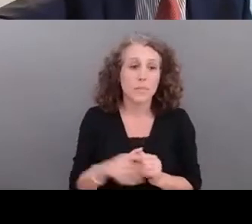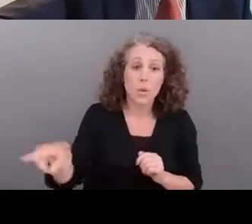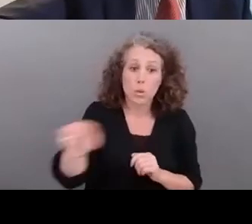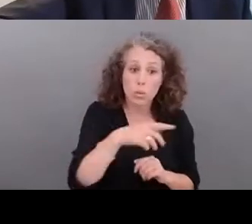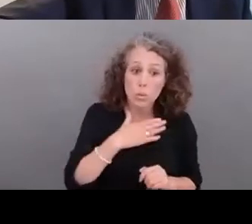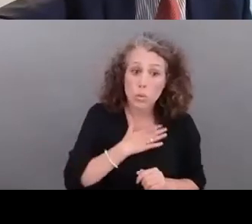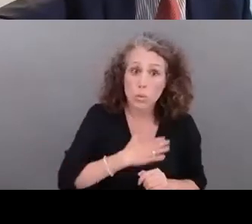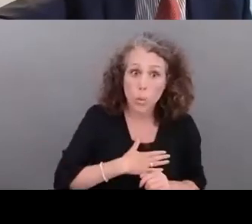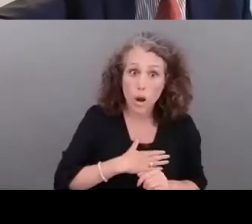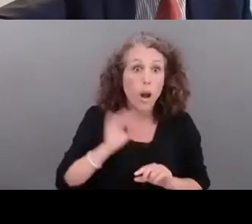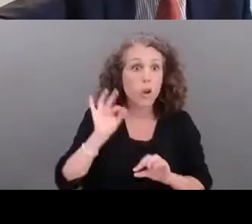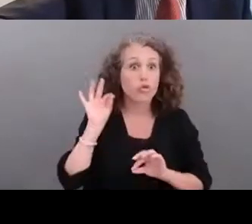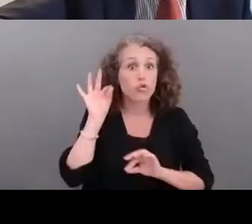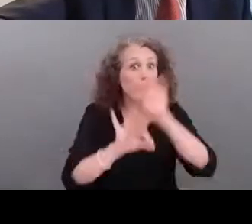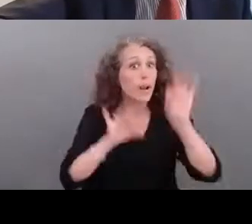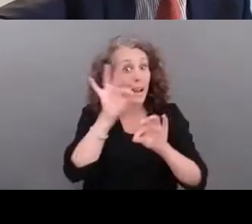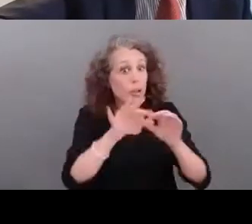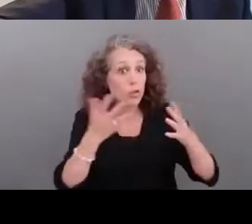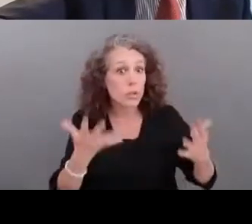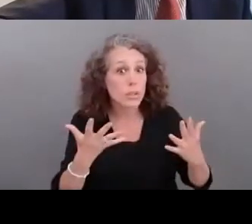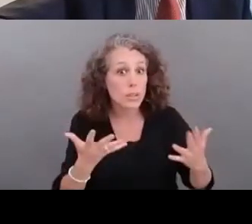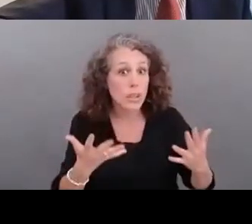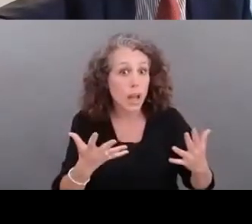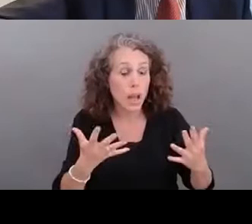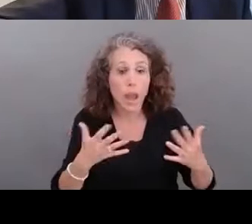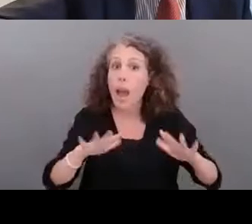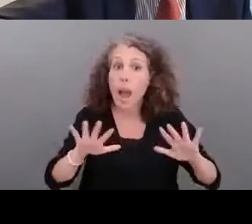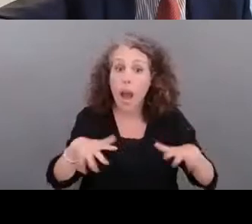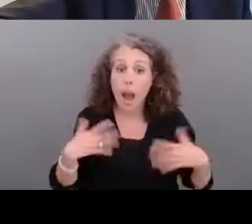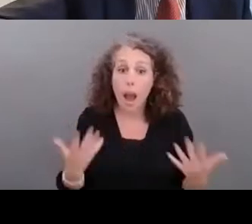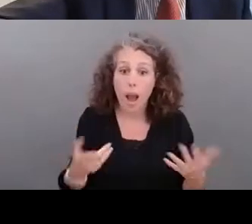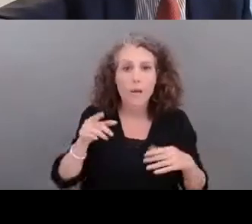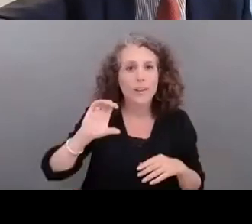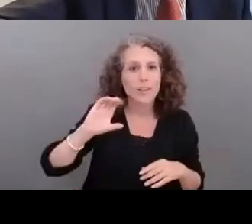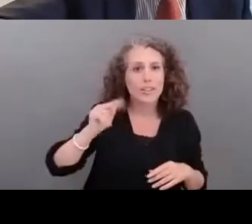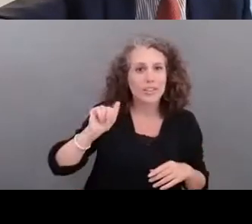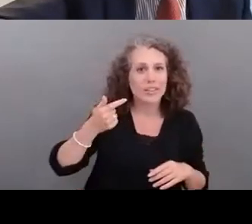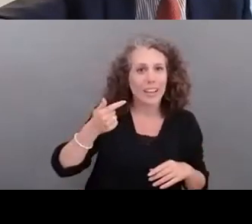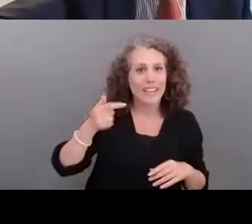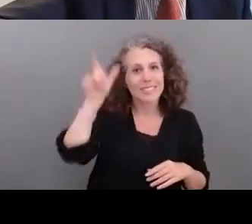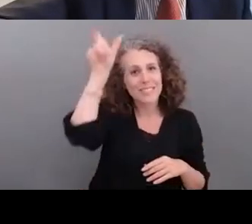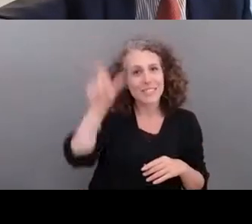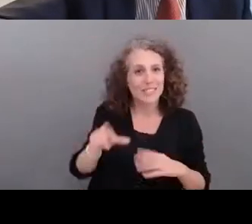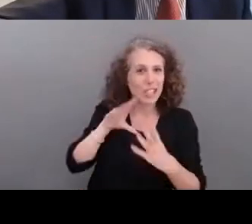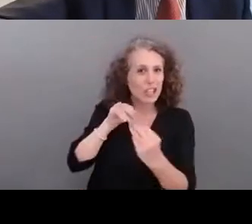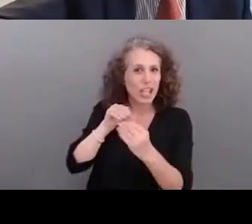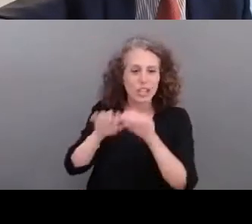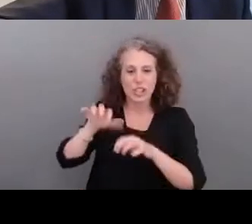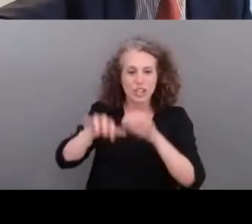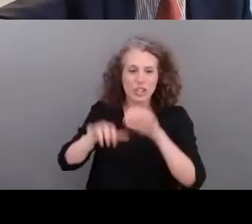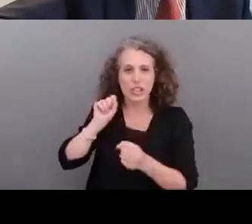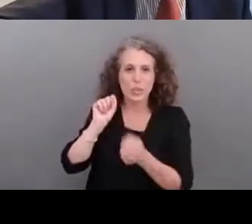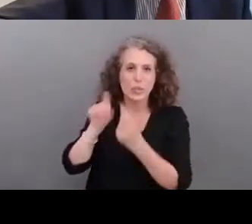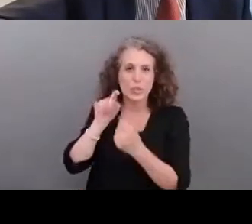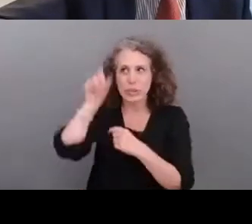aussi poser des questions à nos orateurs pendant la réunion en utilisant le chat.